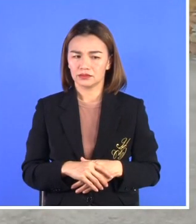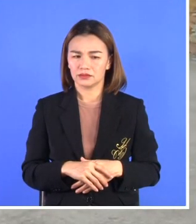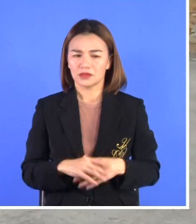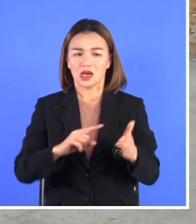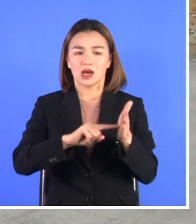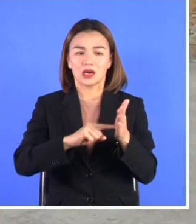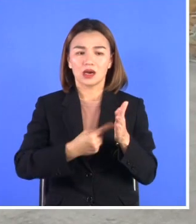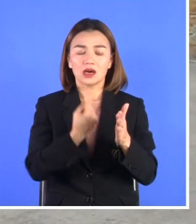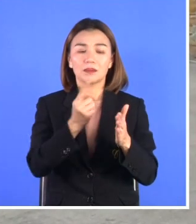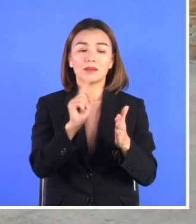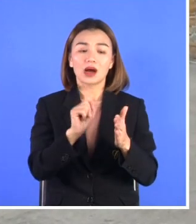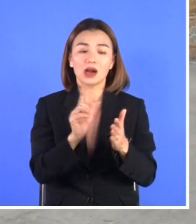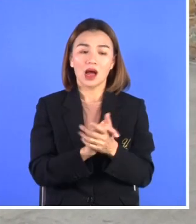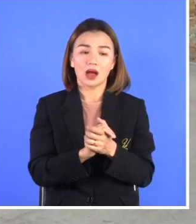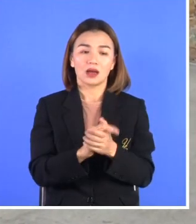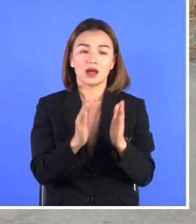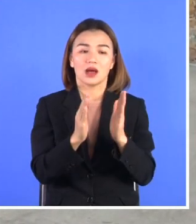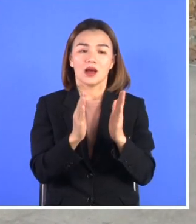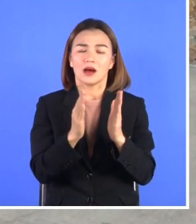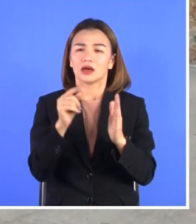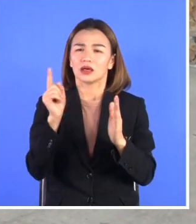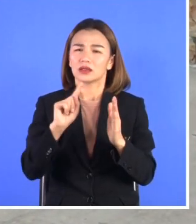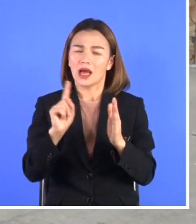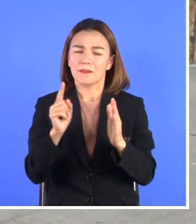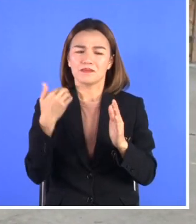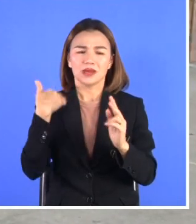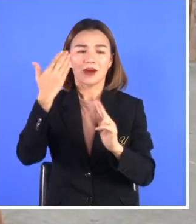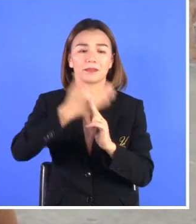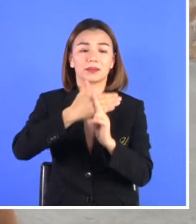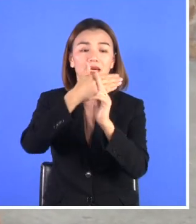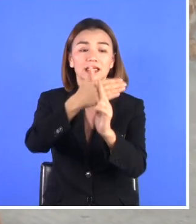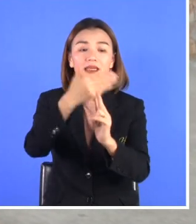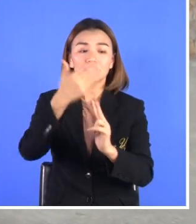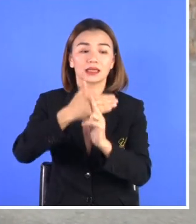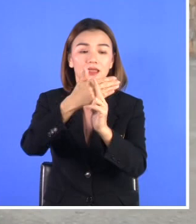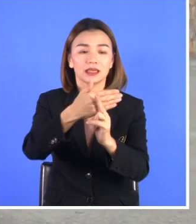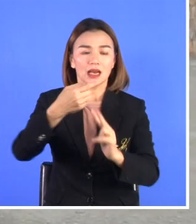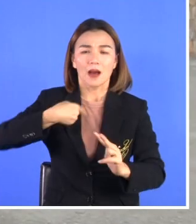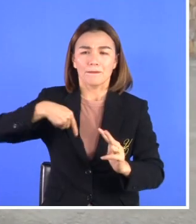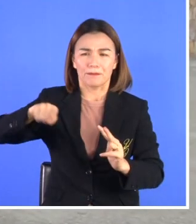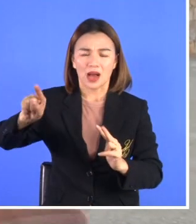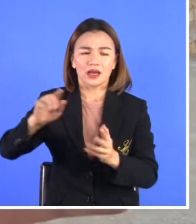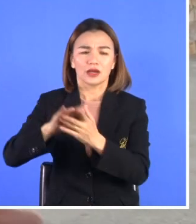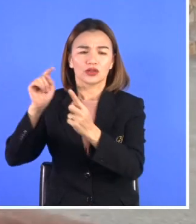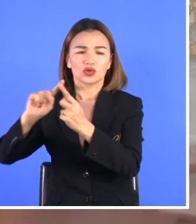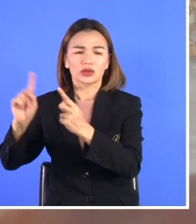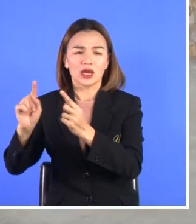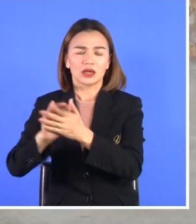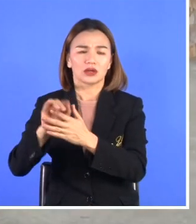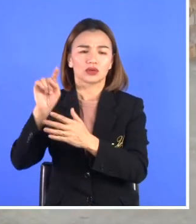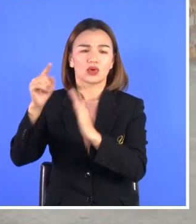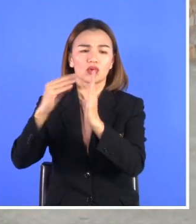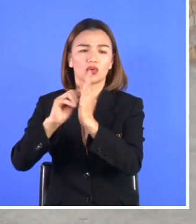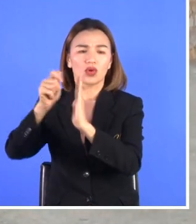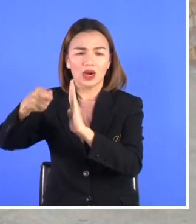มาเป็นวังออกพรรษามาแล้วกลับมากระถิ่นบัดนี้ไปโคราชเด้ไปโคราชมากลับมาหนิเบาไทยย่อจ่อเสียหยาดชัยย